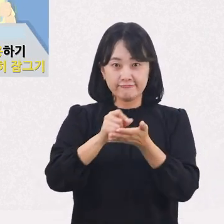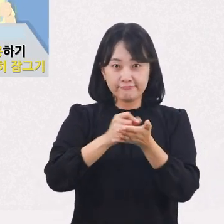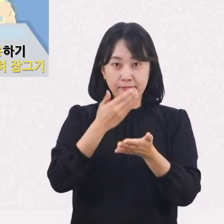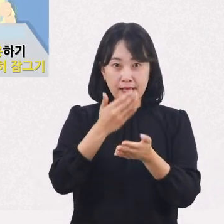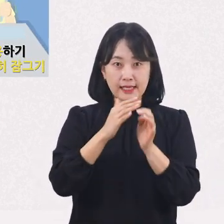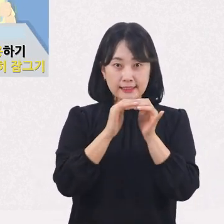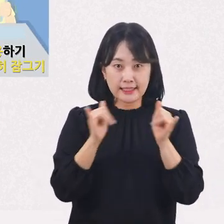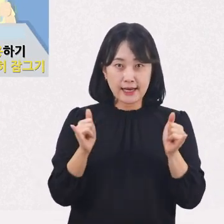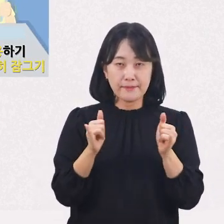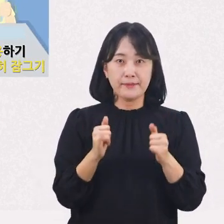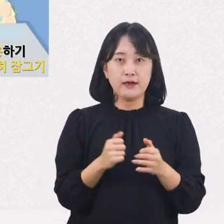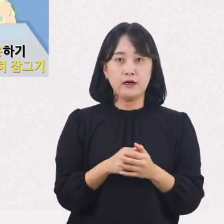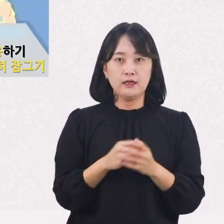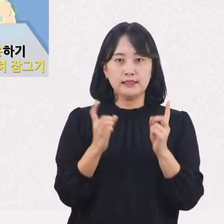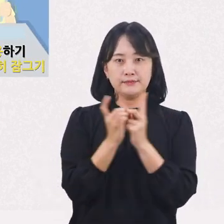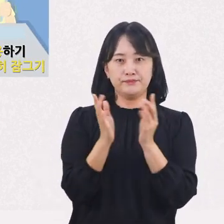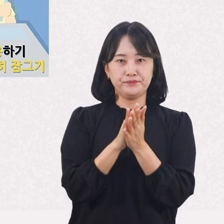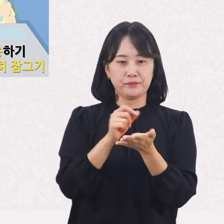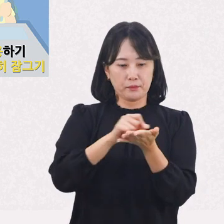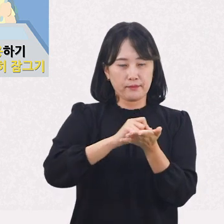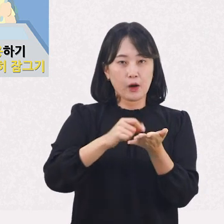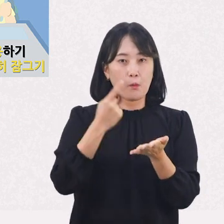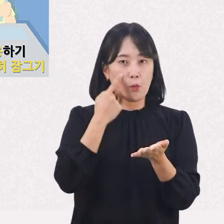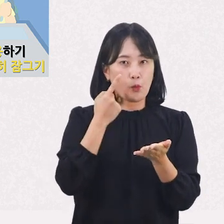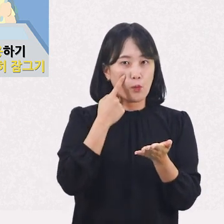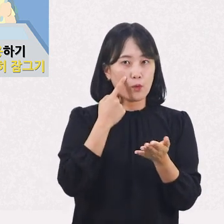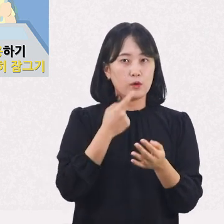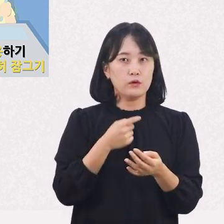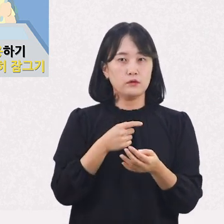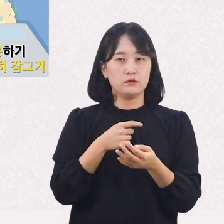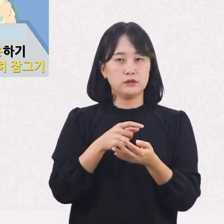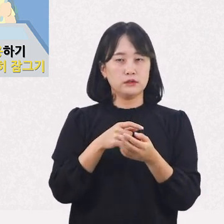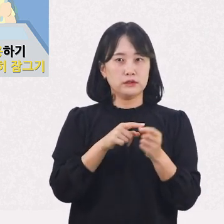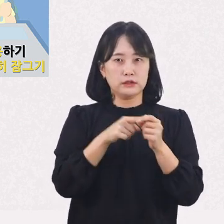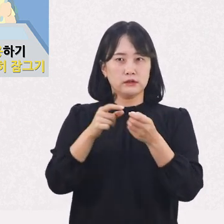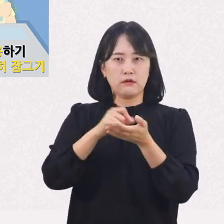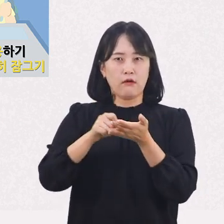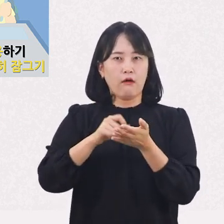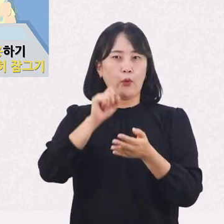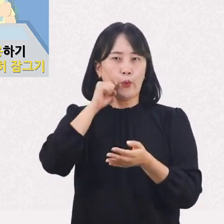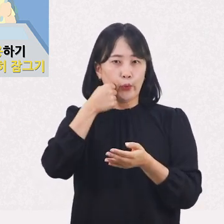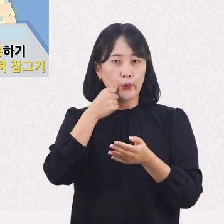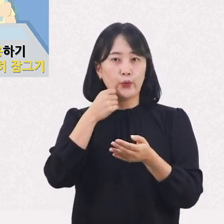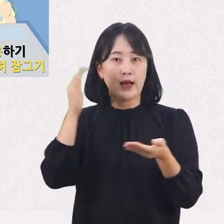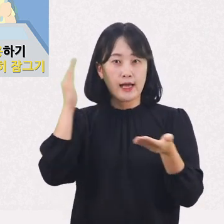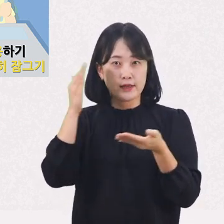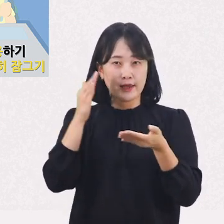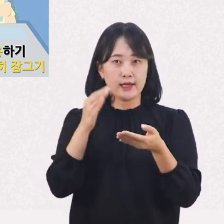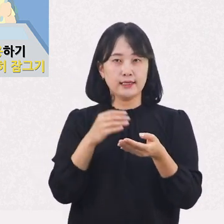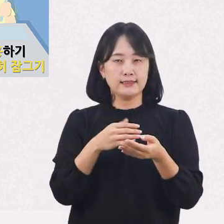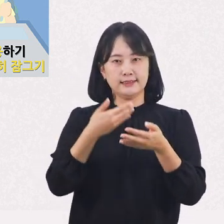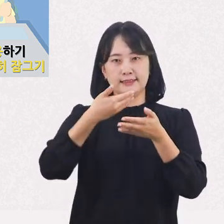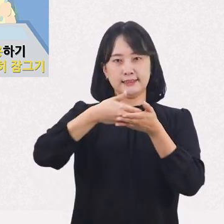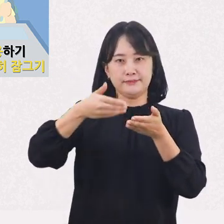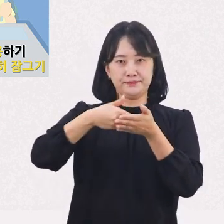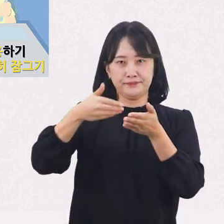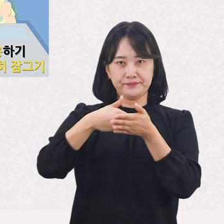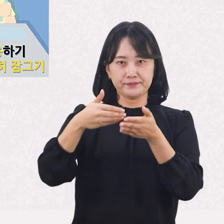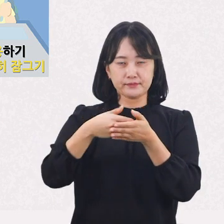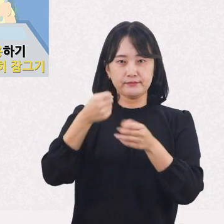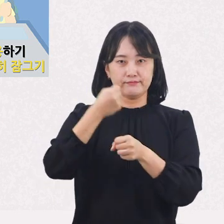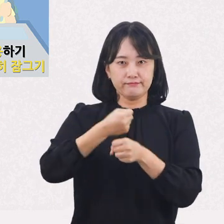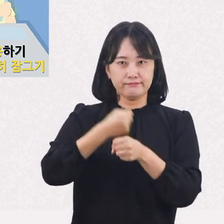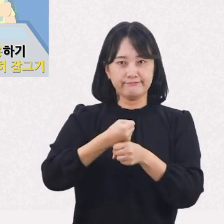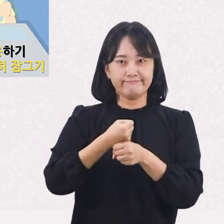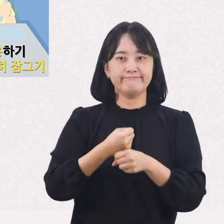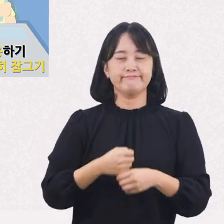아래의 문장을 직접 써서 실천 목록을 만들고 글을 쓰는데 어려움이 있는 장애 학생은 그림 카드를 붙여 실천